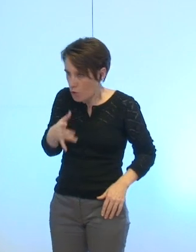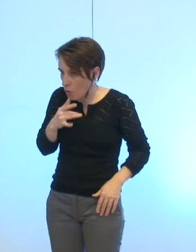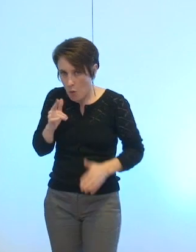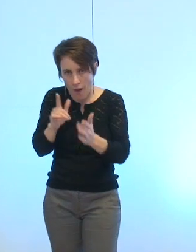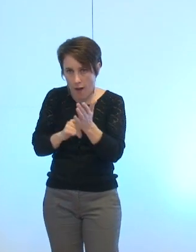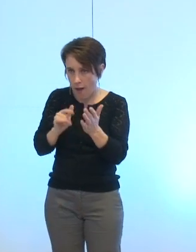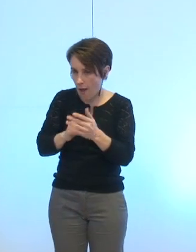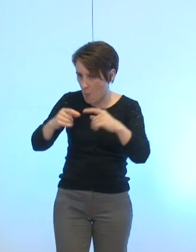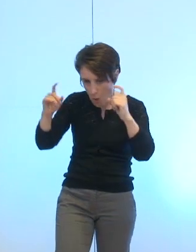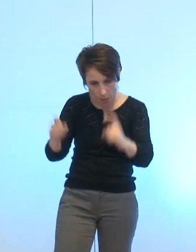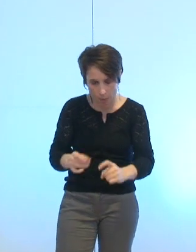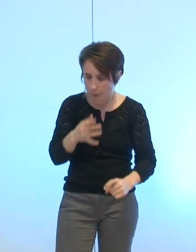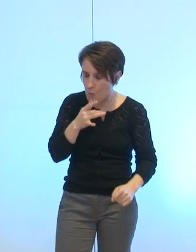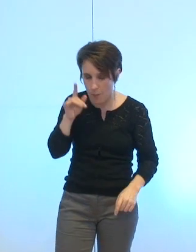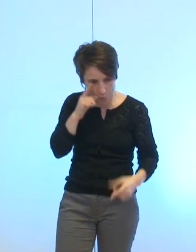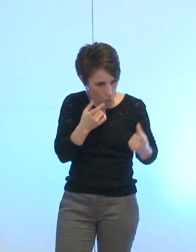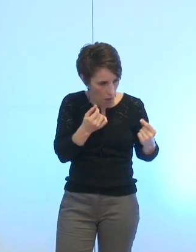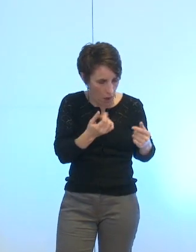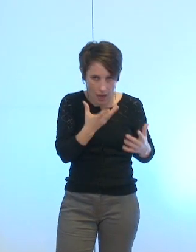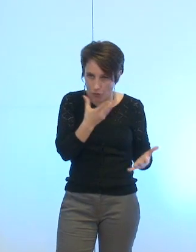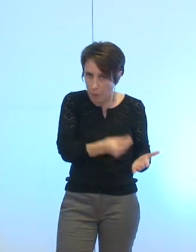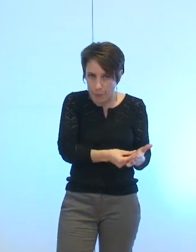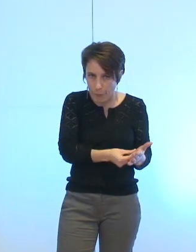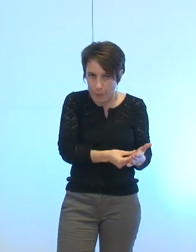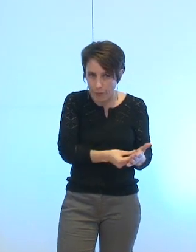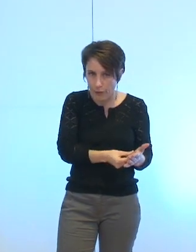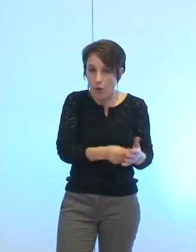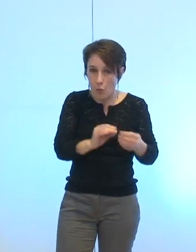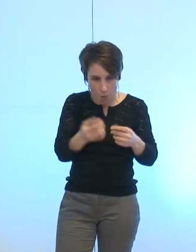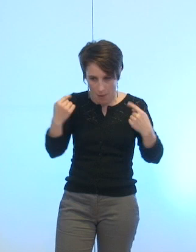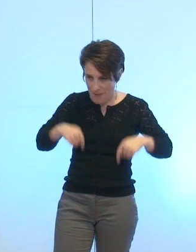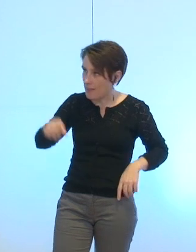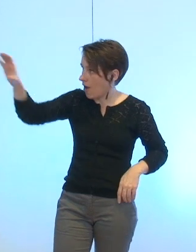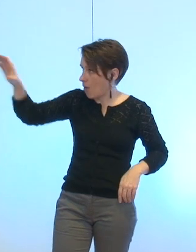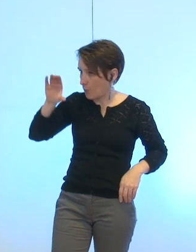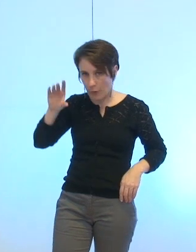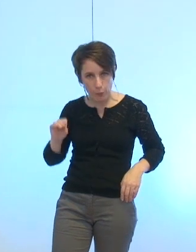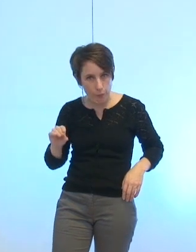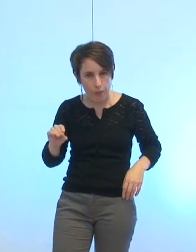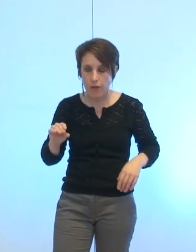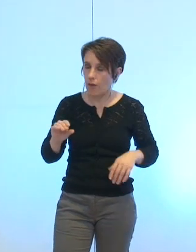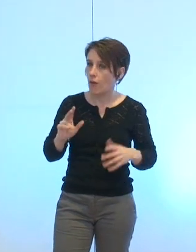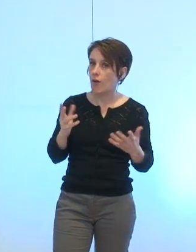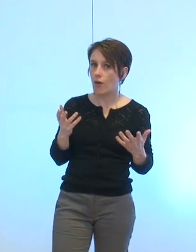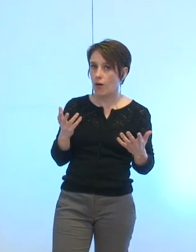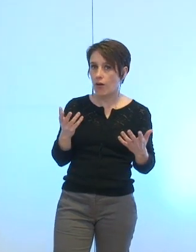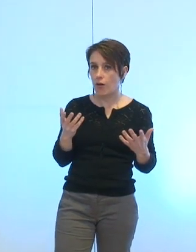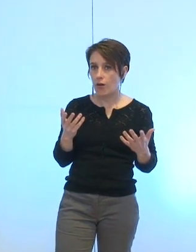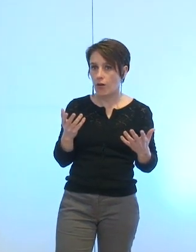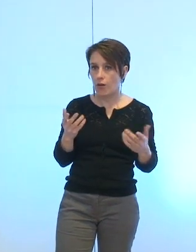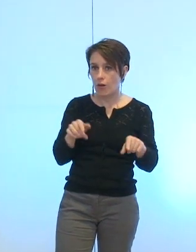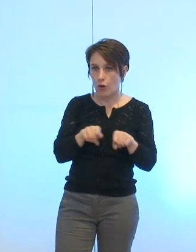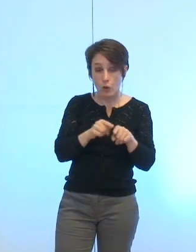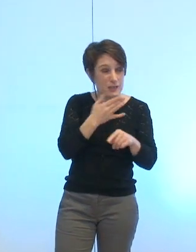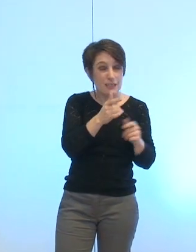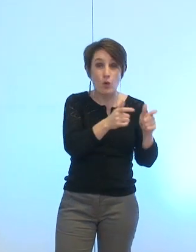capacités financières étant donné la baisse des dotation de l'État les incidences que cela pouvait avoir aussi pour les autres collectivités qui étaient